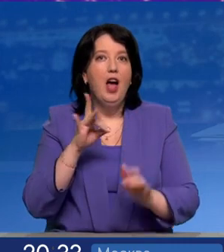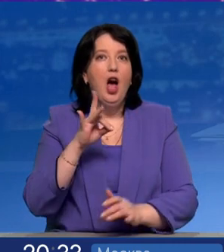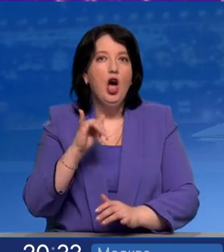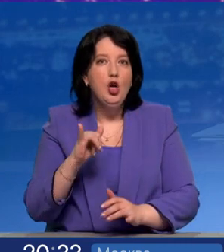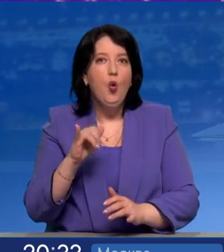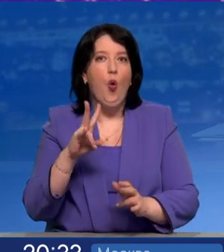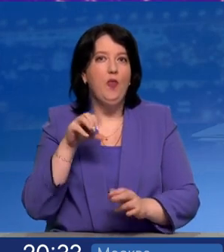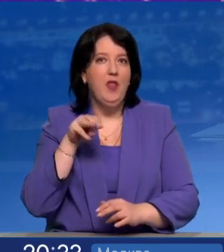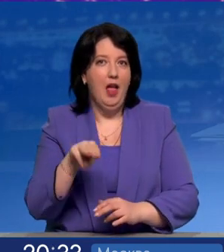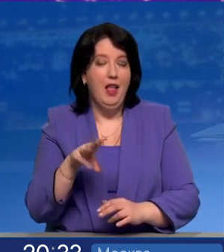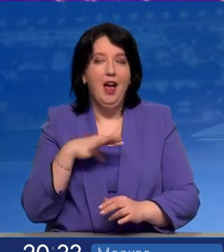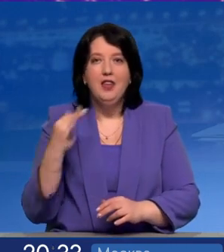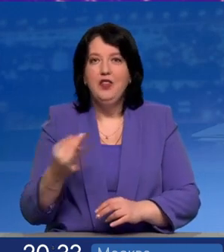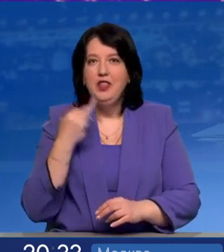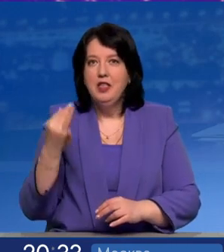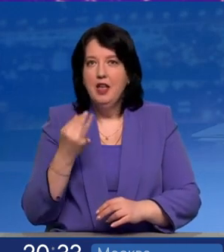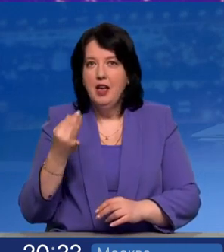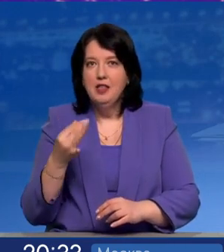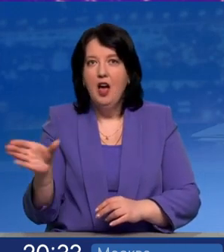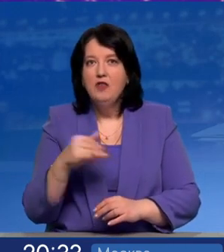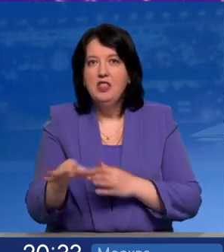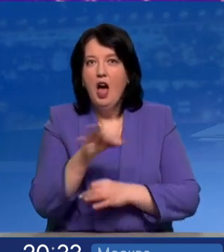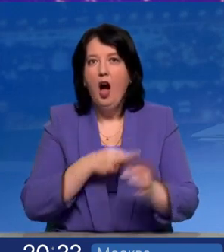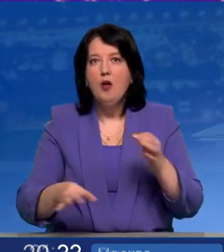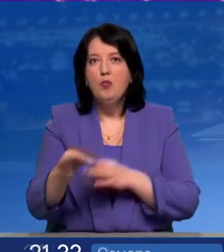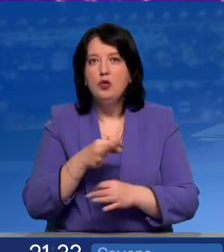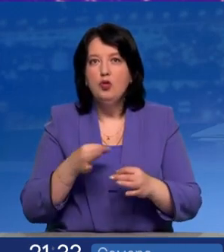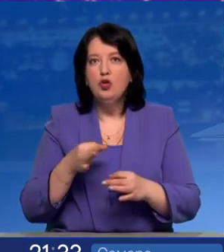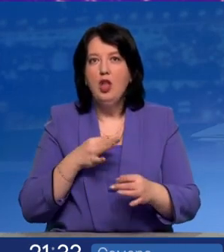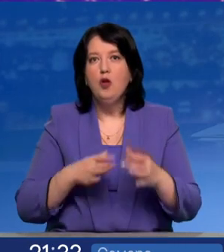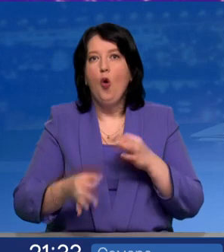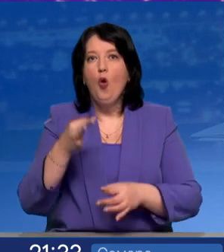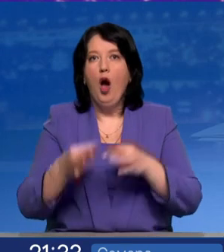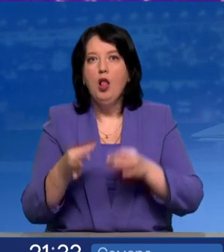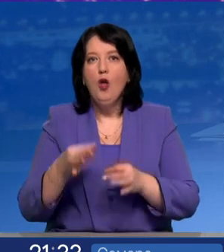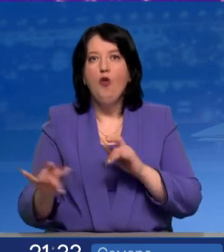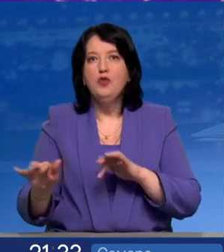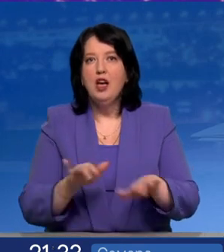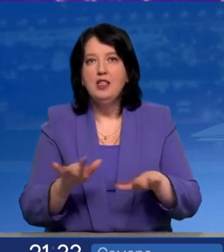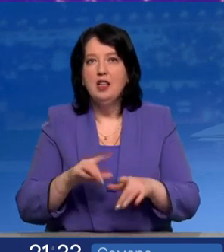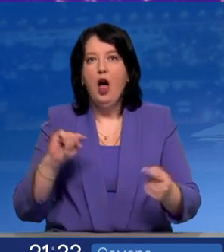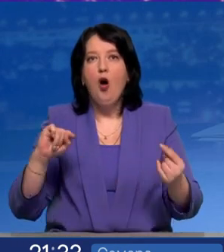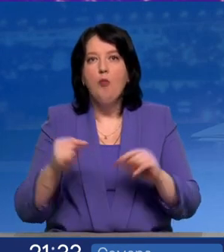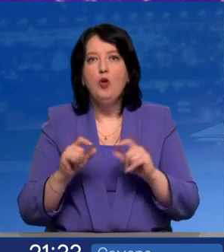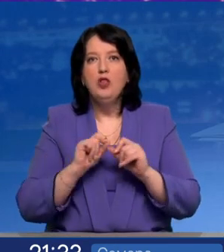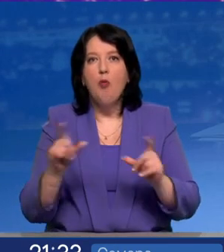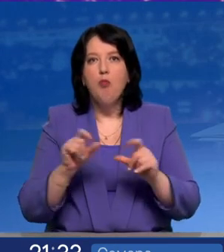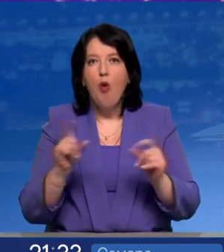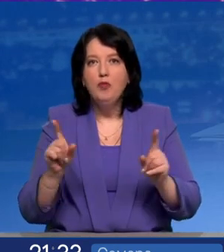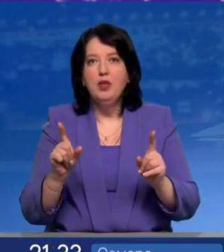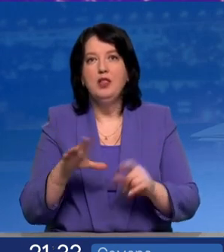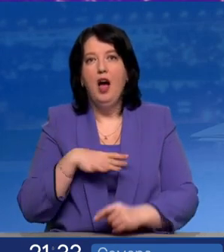какая интересная штука, смотрите. Все обсуждают уголовные дела против блогеров, против Валерии Чекалиной, она же Лерчик, некой